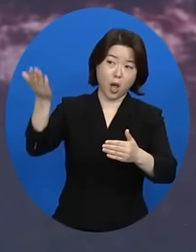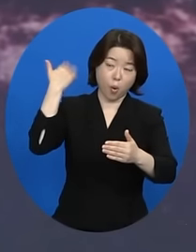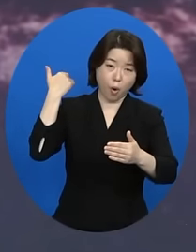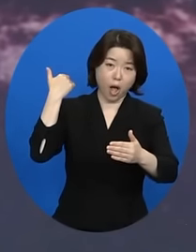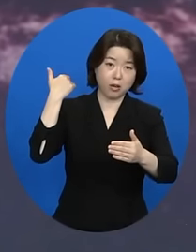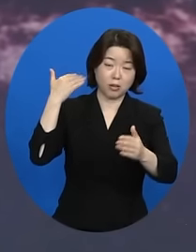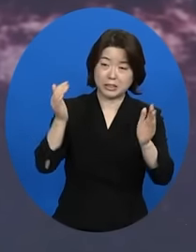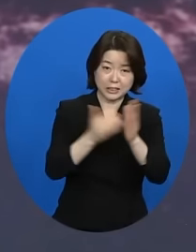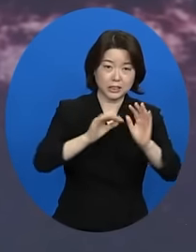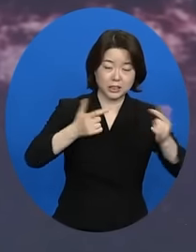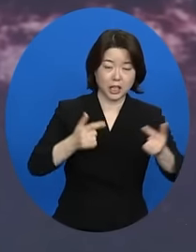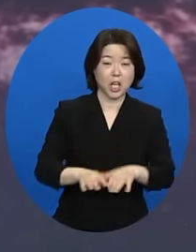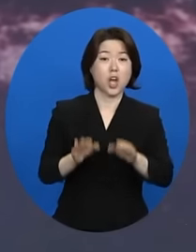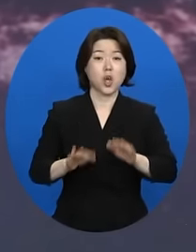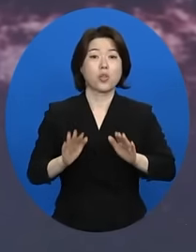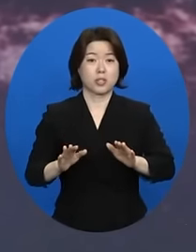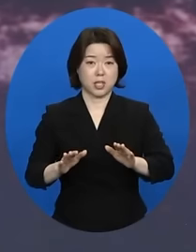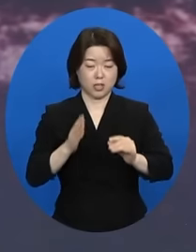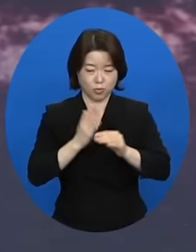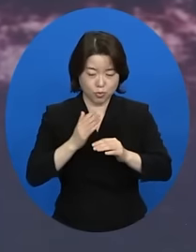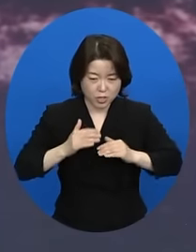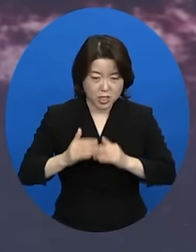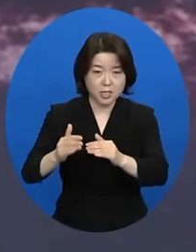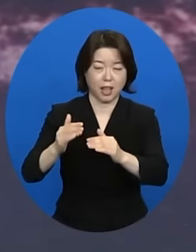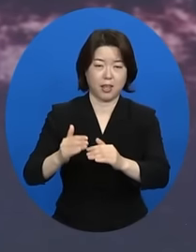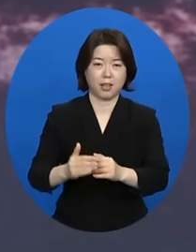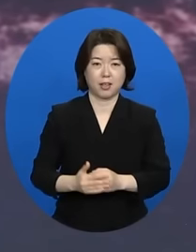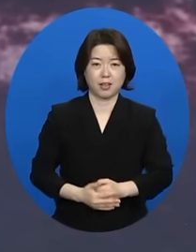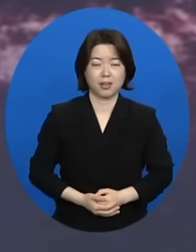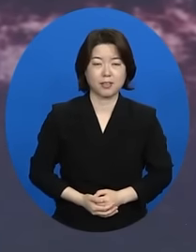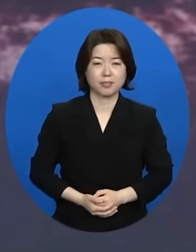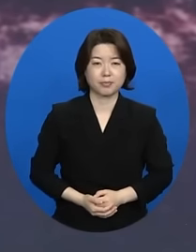아니고 현재형이어야 된다는 것이죠.